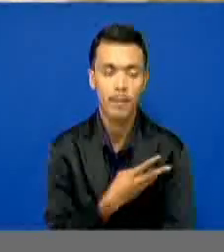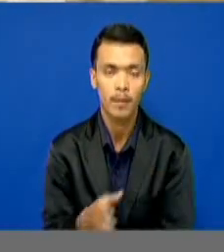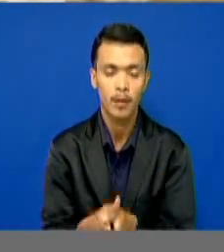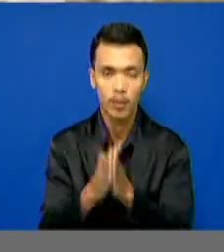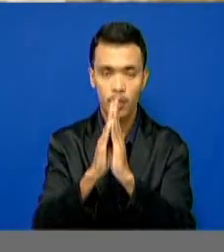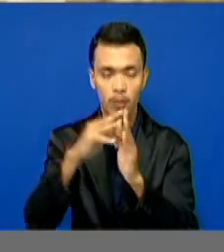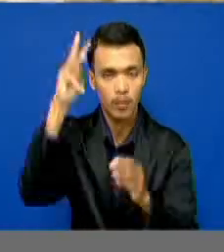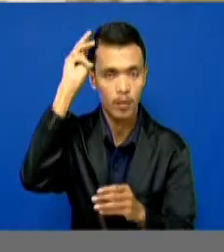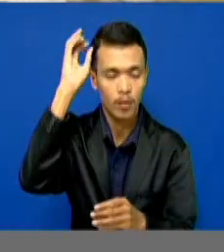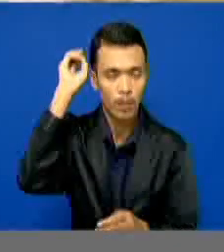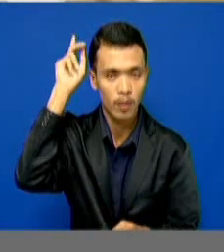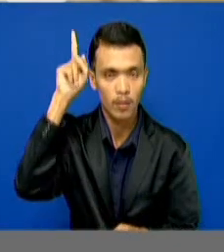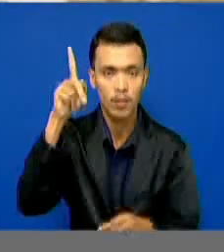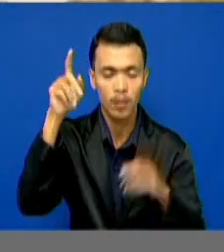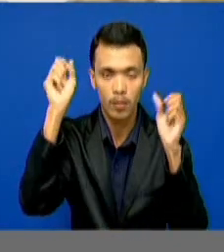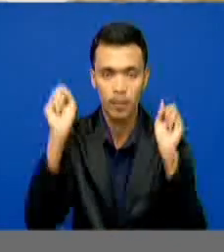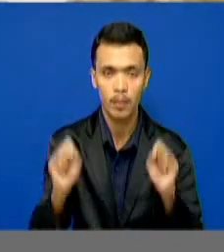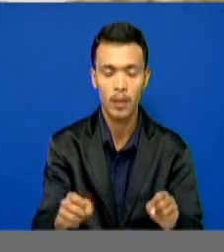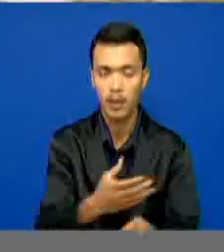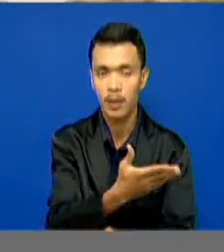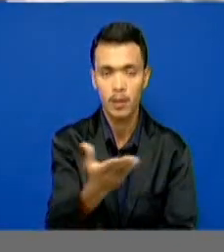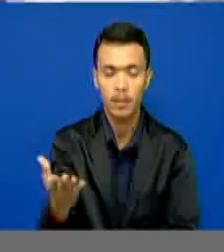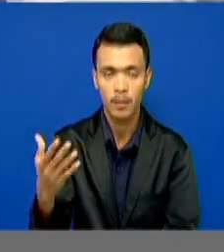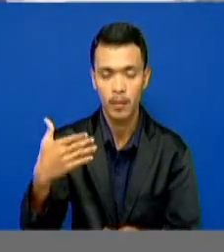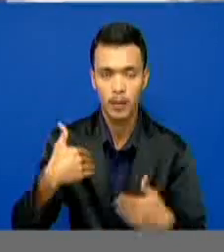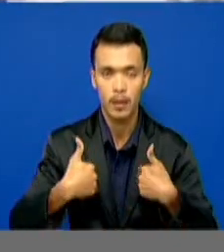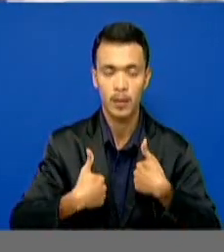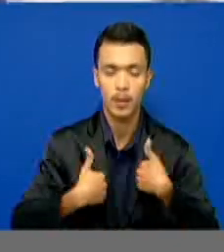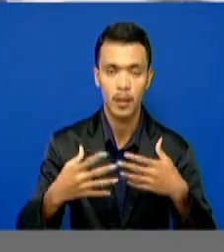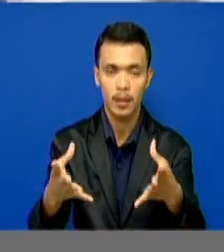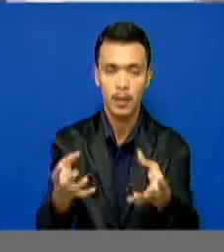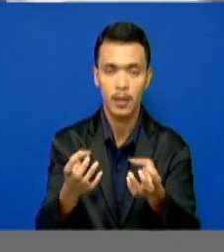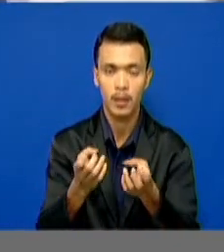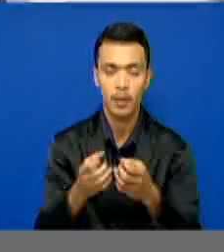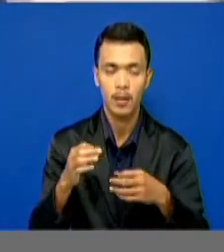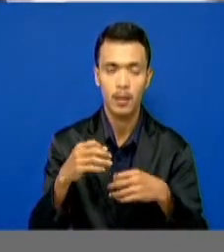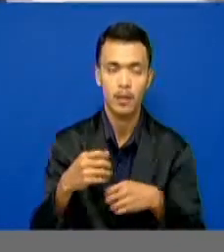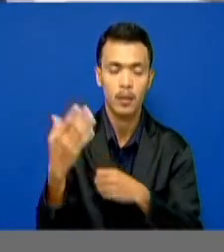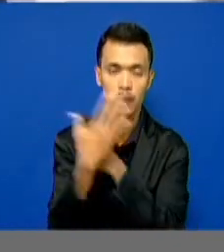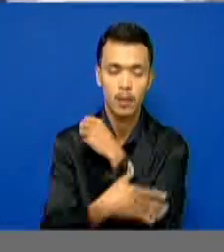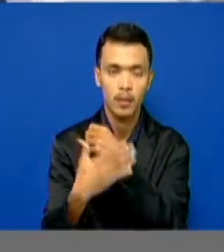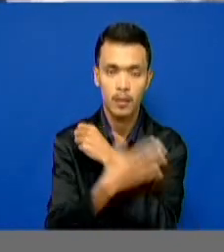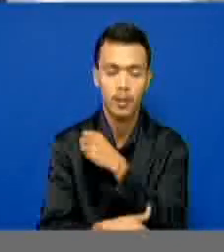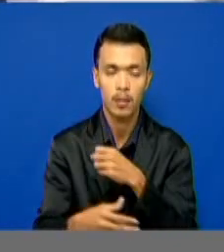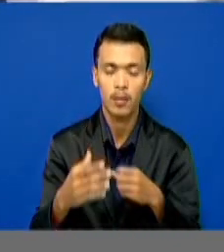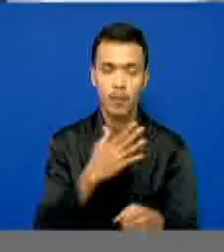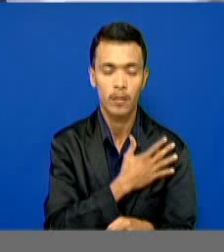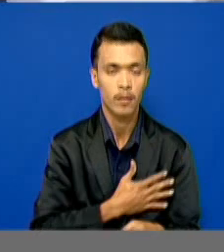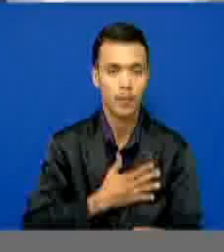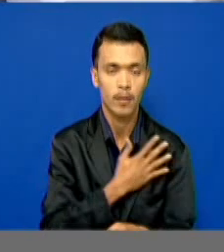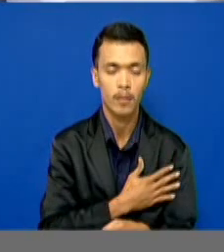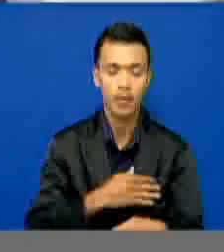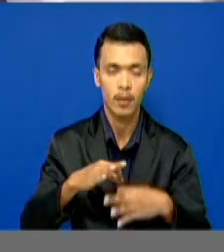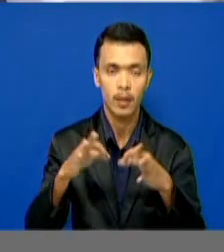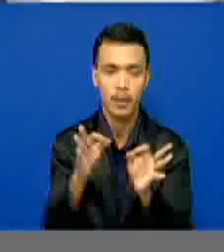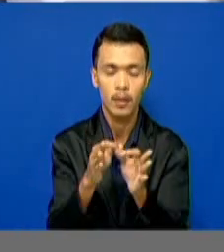Obras Públicas kari ita bot ser he interesse duni ba itene nasang dane antau favori dia itu ser tenser halo dia ketua mbak itu